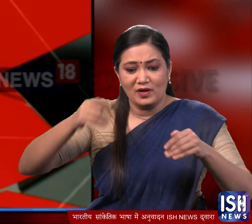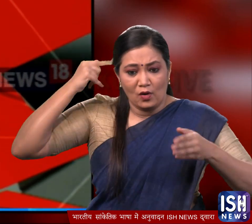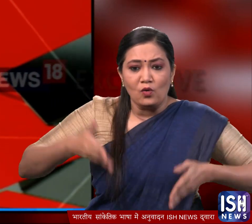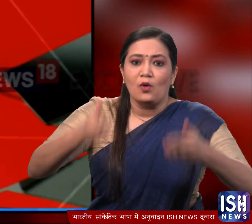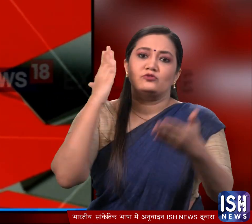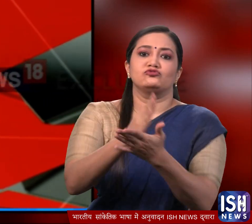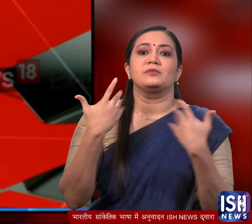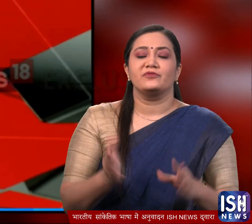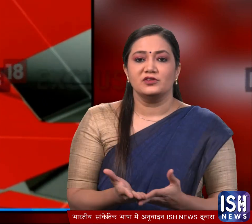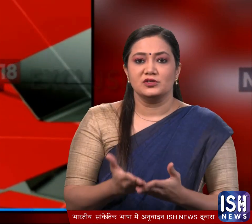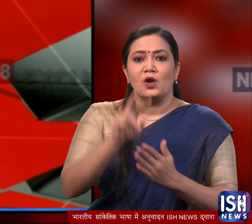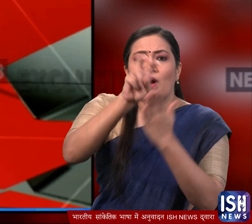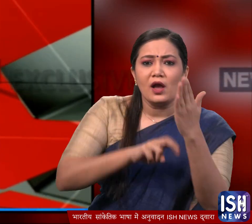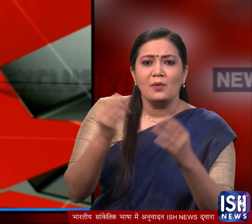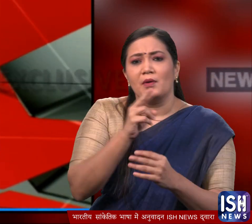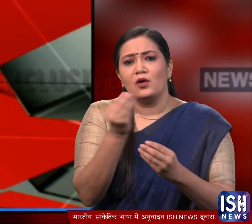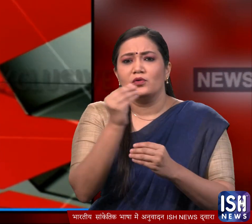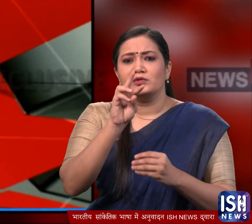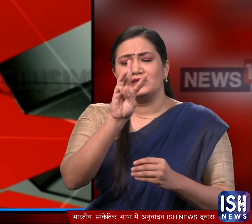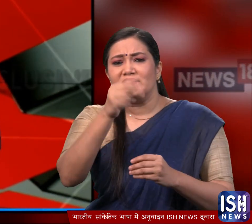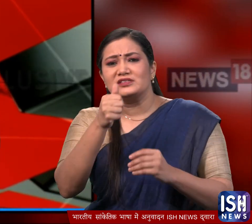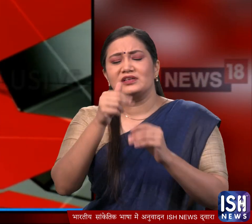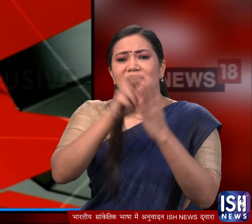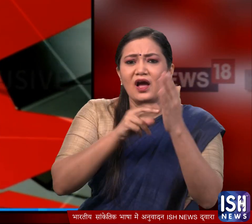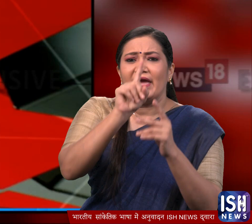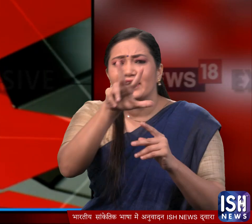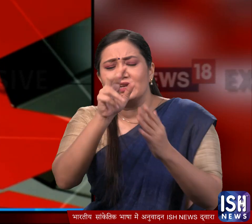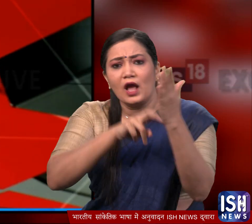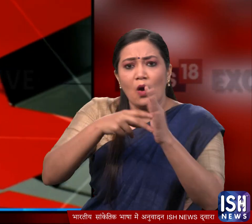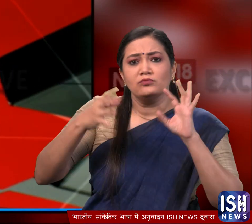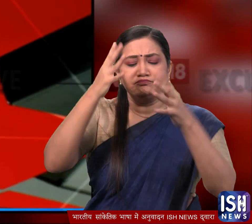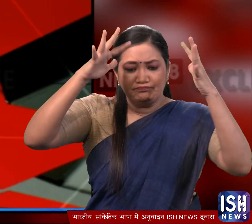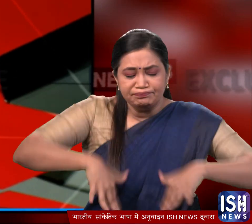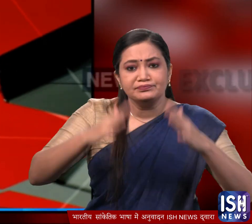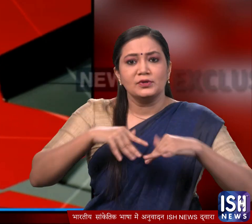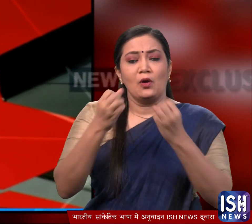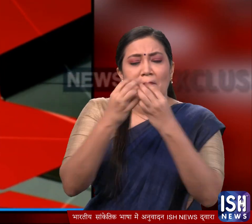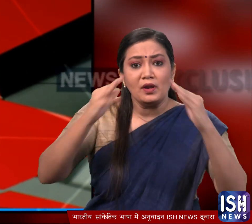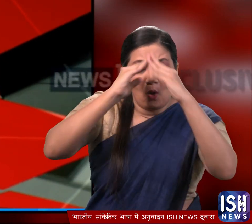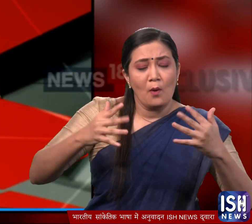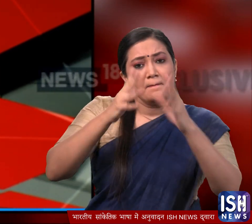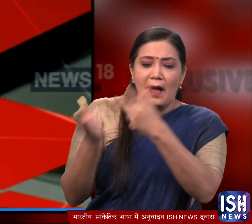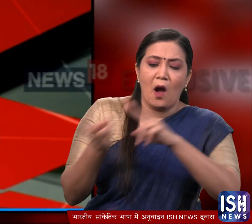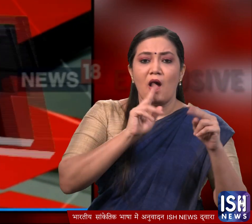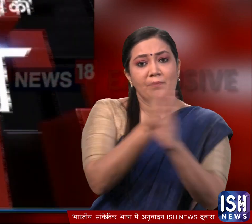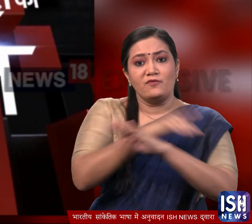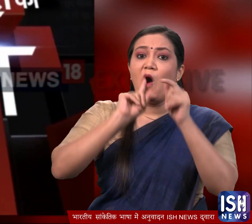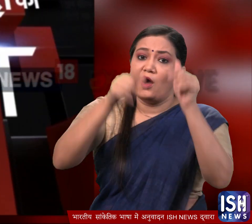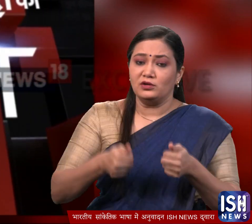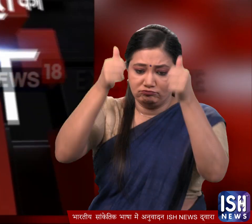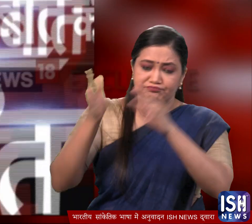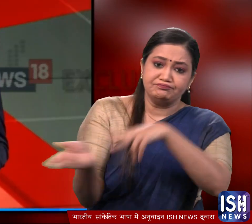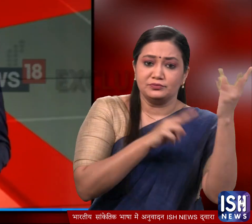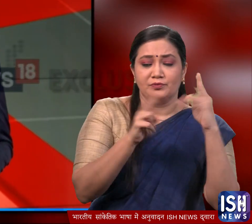बंद हो गई और एक गांव के लगभग 1.5 दर्जन घरों के मलबे में दफन होने की आशंका है, जिसमें दर्जन भर मकानों को खाली करने का नोटिस भी जारी किया जा चुका